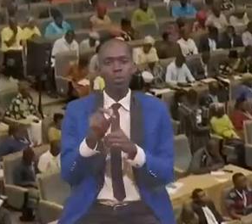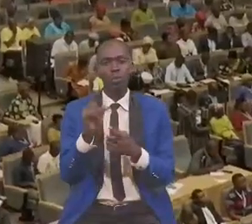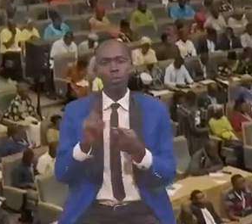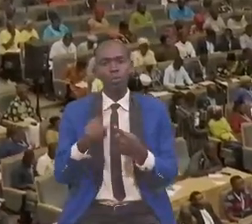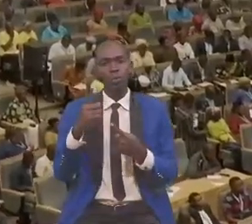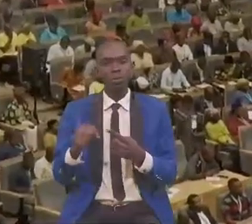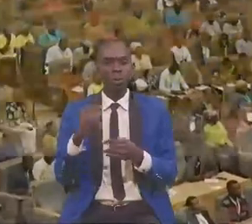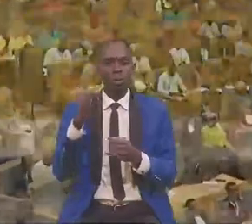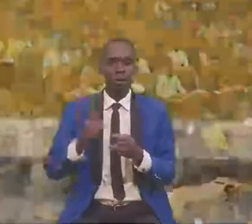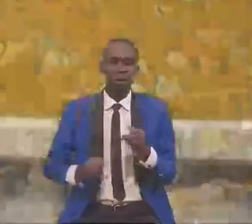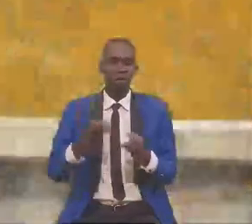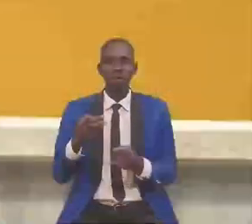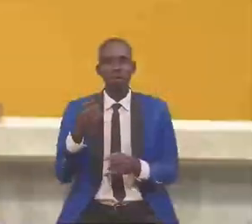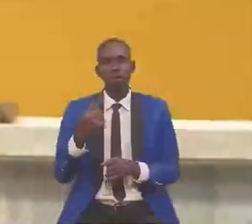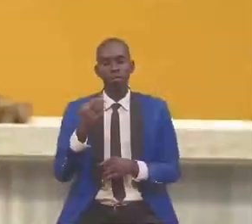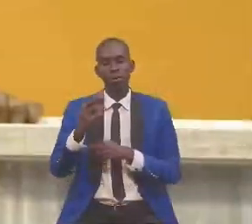monde.